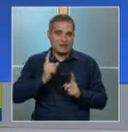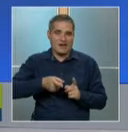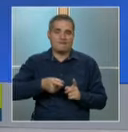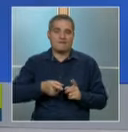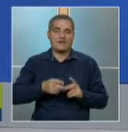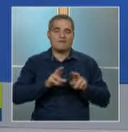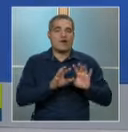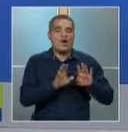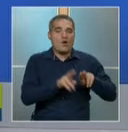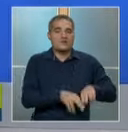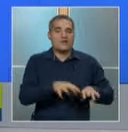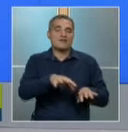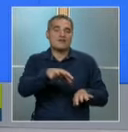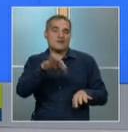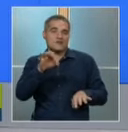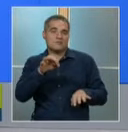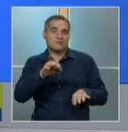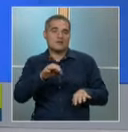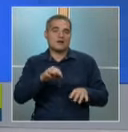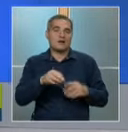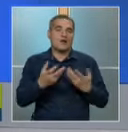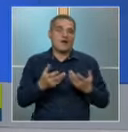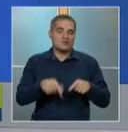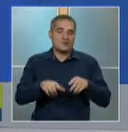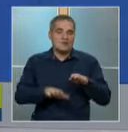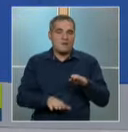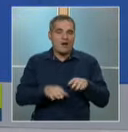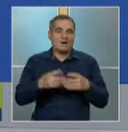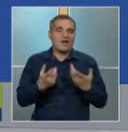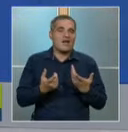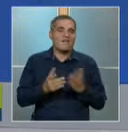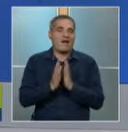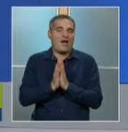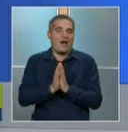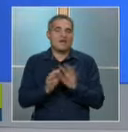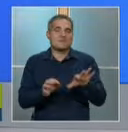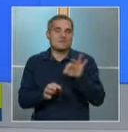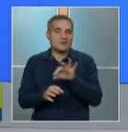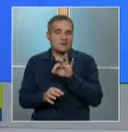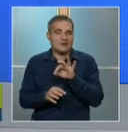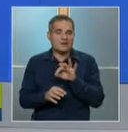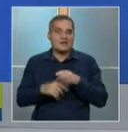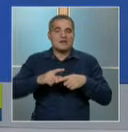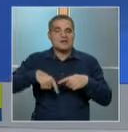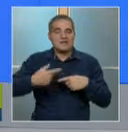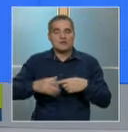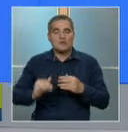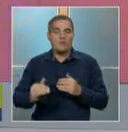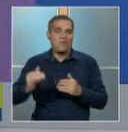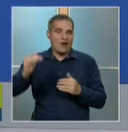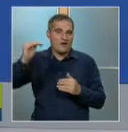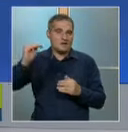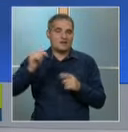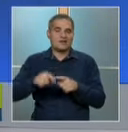трябвало да оставиш избор на тях в толкова, когато са толкова малки, каква религия да седат. Трябва да ги оставиш да изберат след като пораснат,